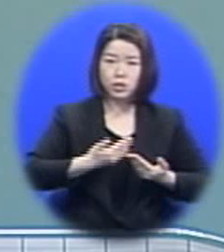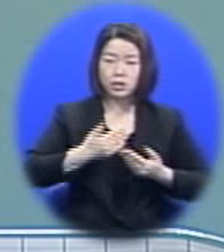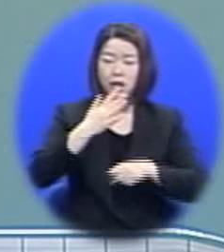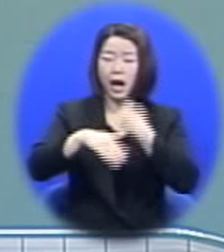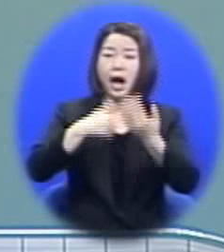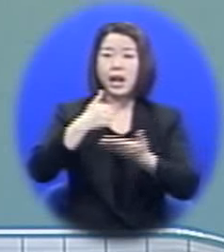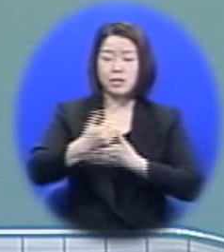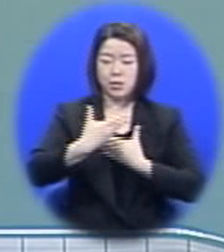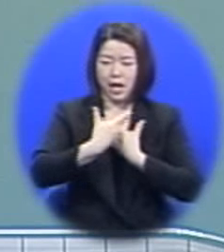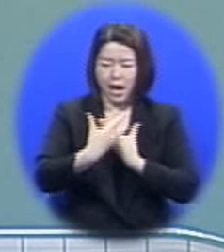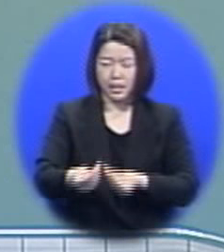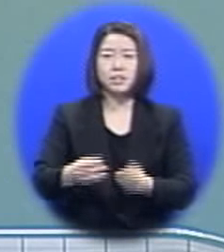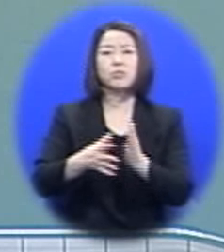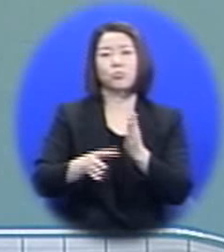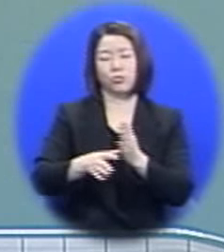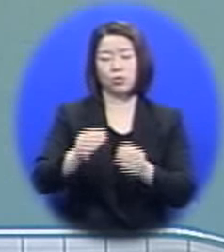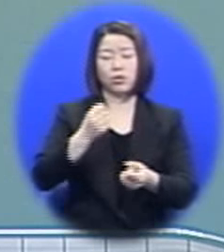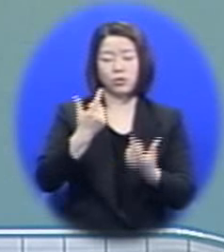안전